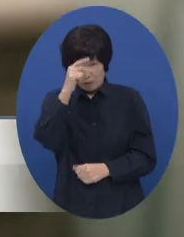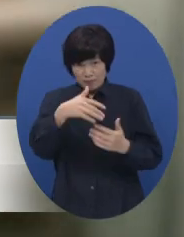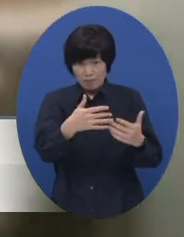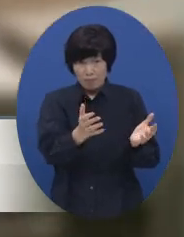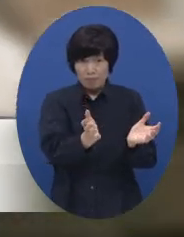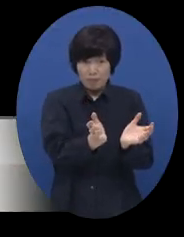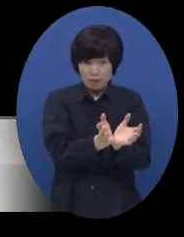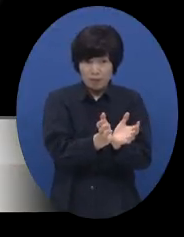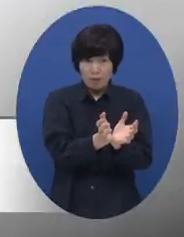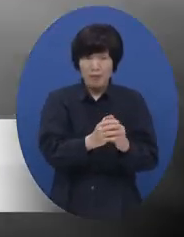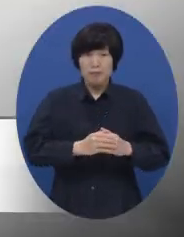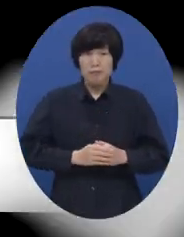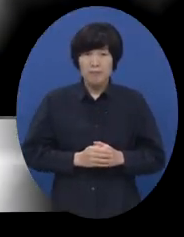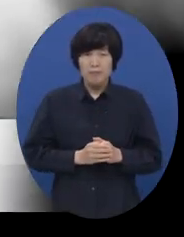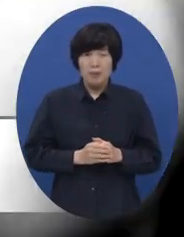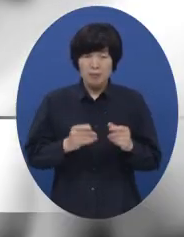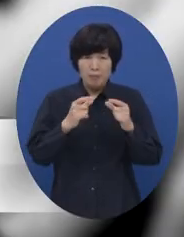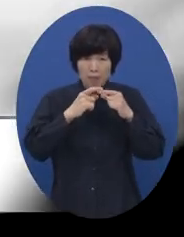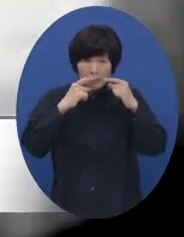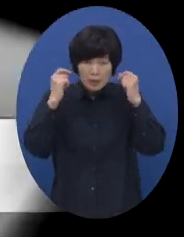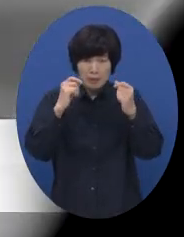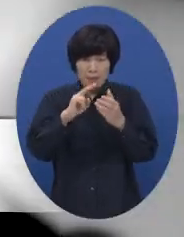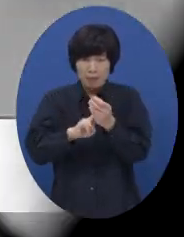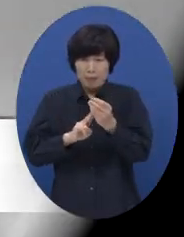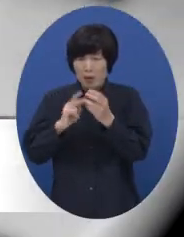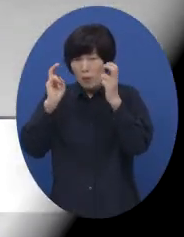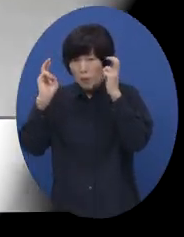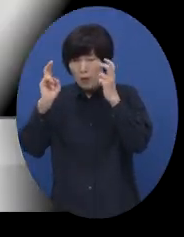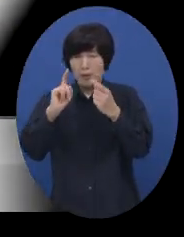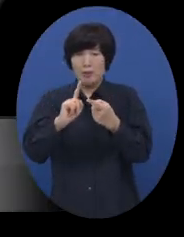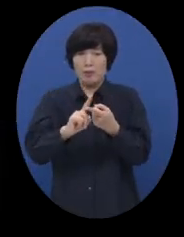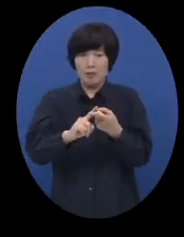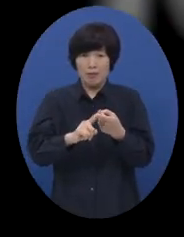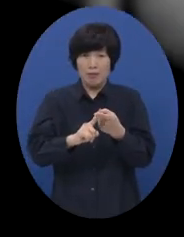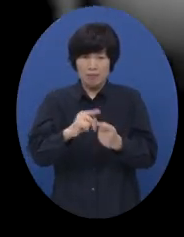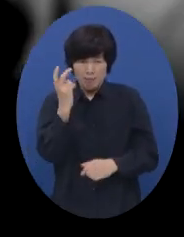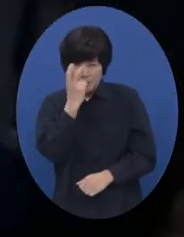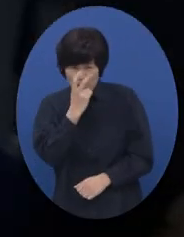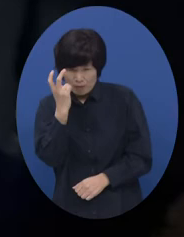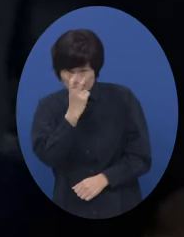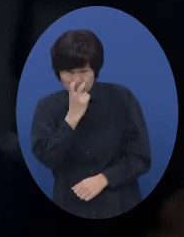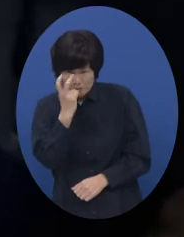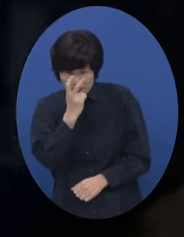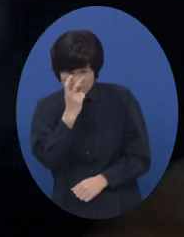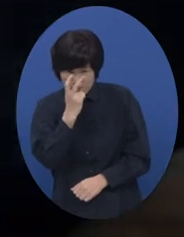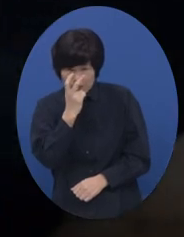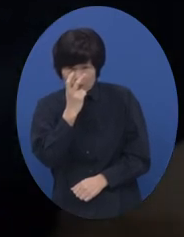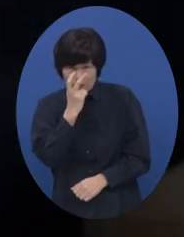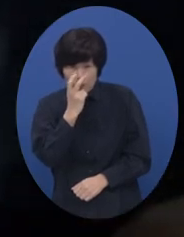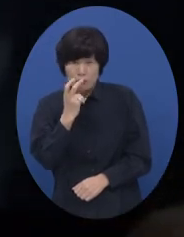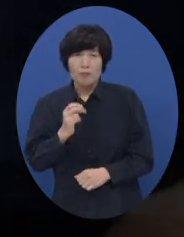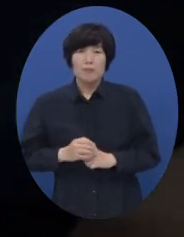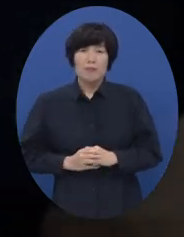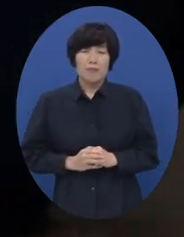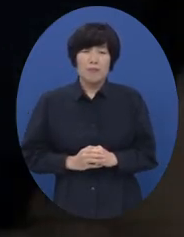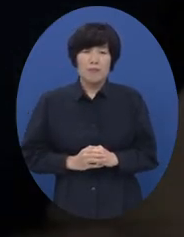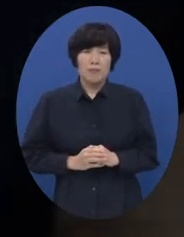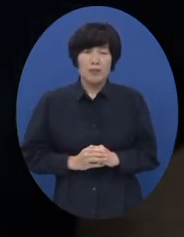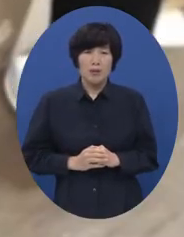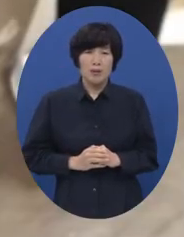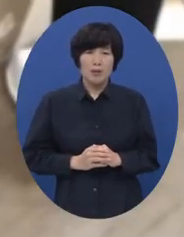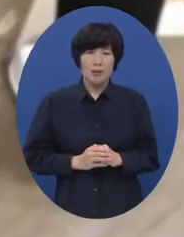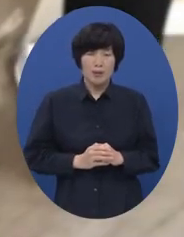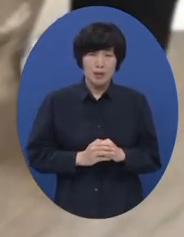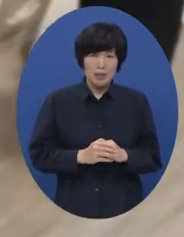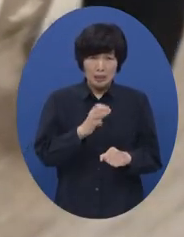소재한 마스크를 판매하거나 제조하는 업체들에 대해 현장 지도 점검을 벌이고 주문 취소 요구나 사재기 등 소비자들의 피해를